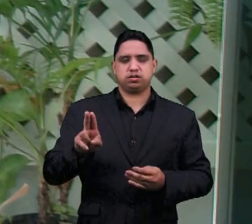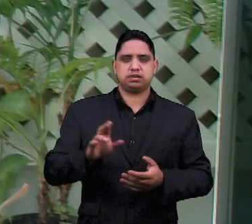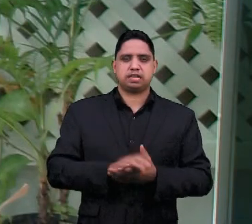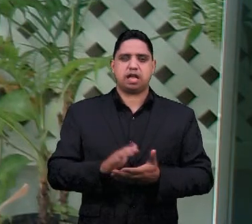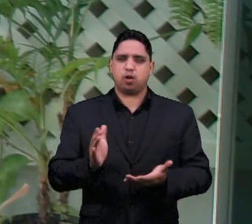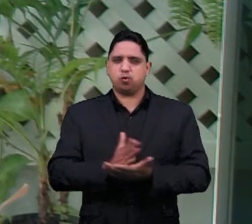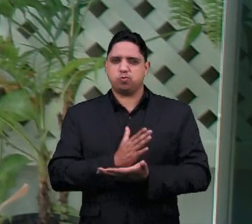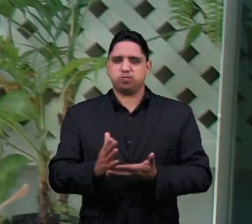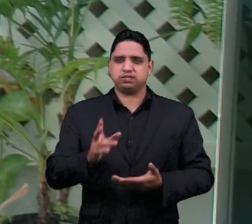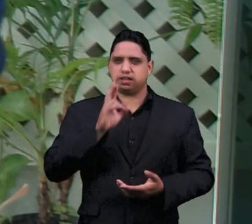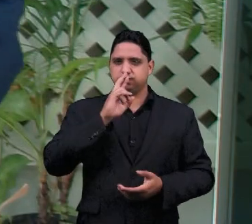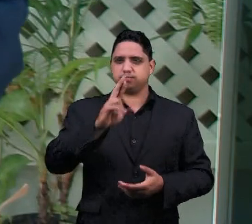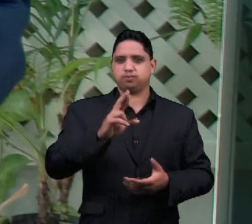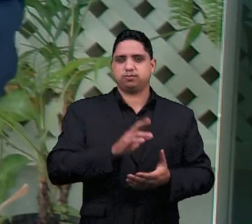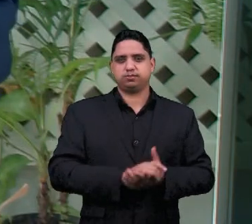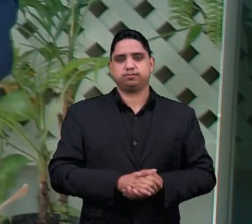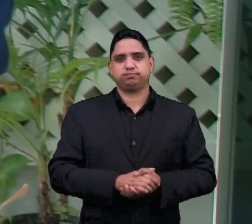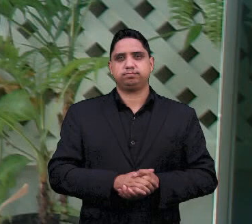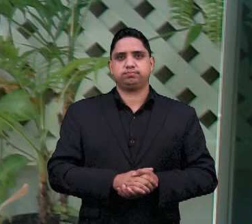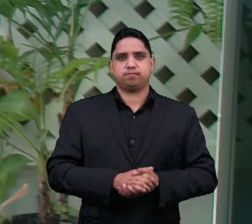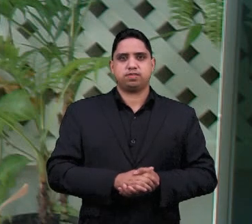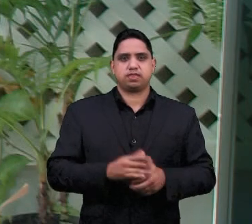en utilisant